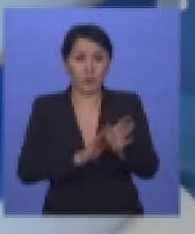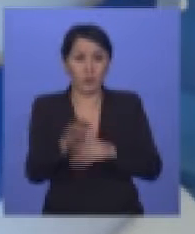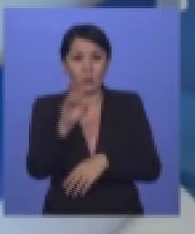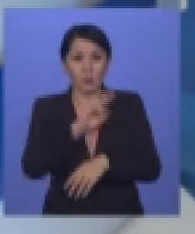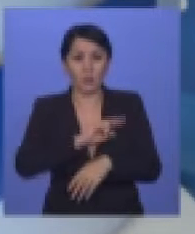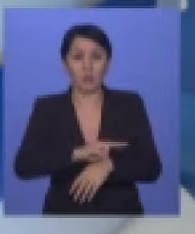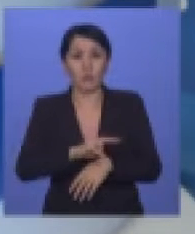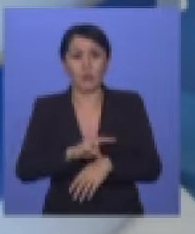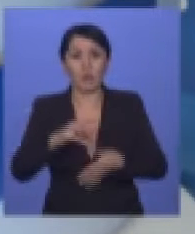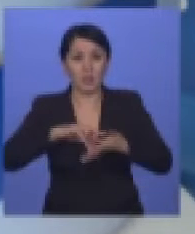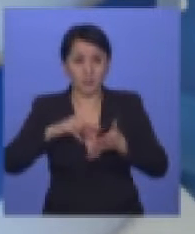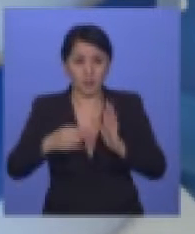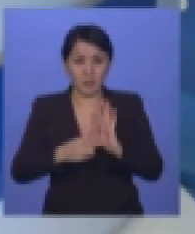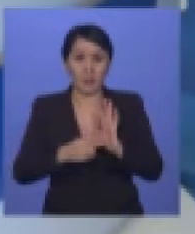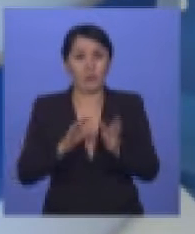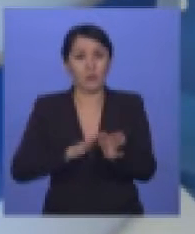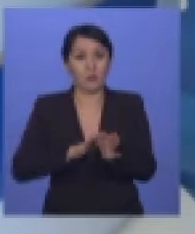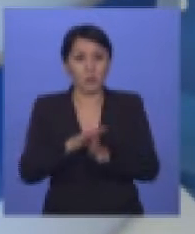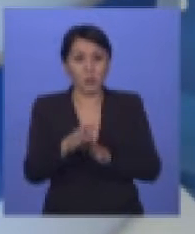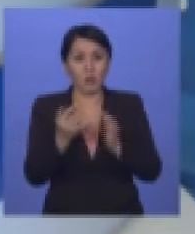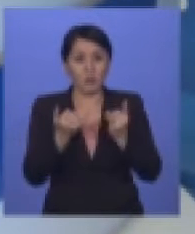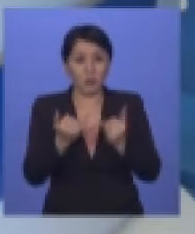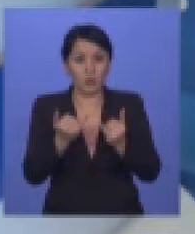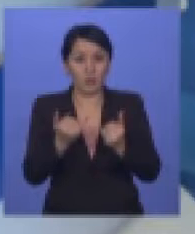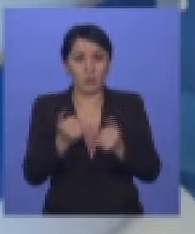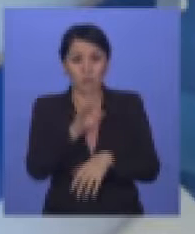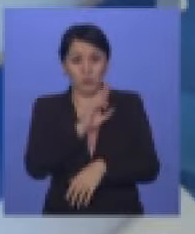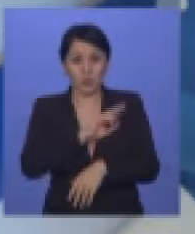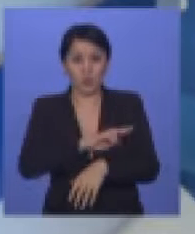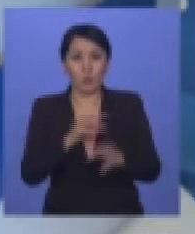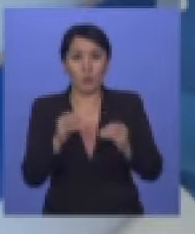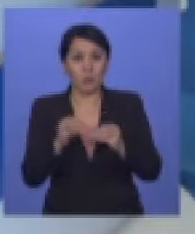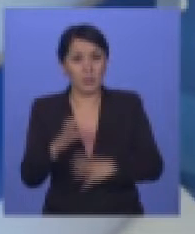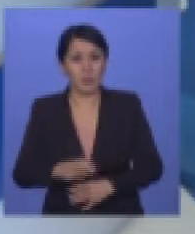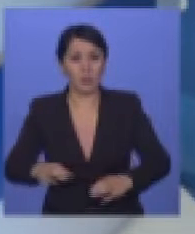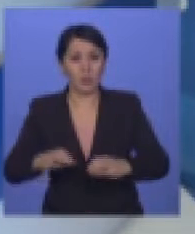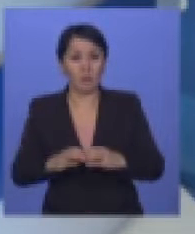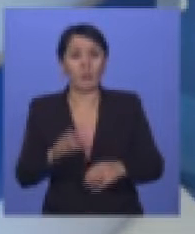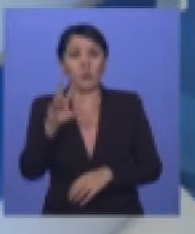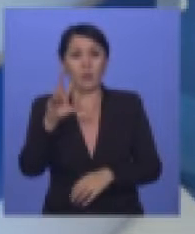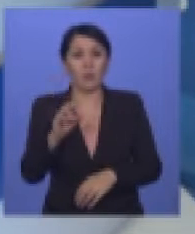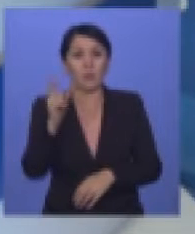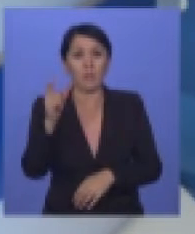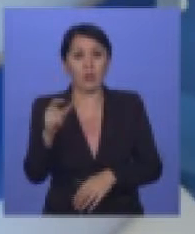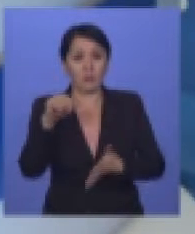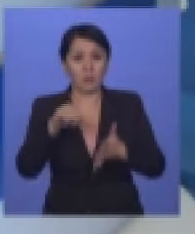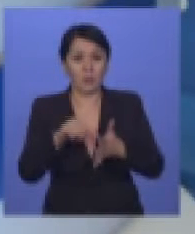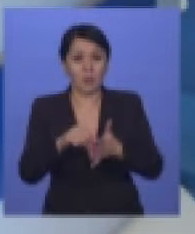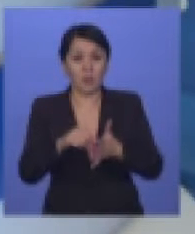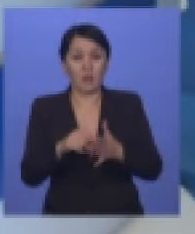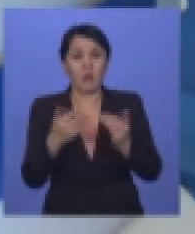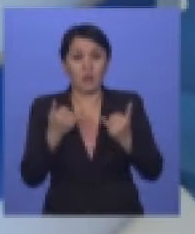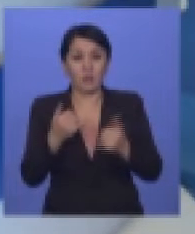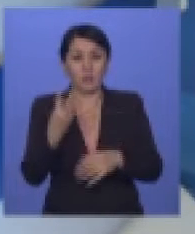атқарылып жатыр. Жұмыстар жол картасына сәйкес жүргізілуде. Бүгінгі таңда жұмысқа 10 мердігер ұйым 300-ден астам адам